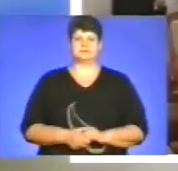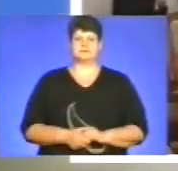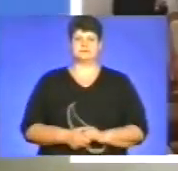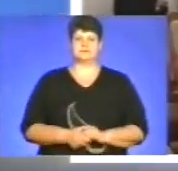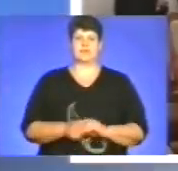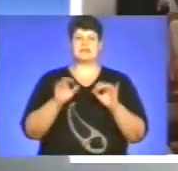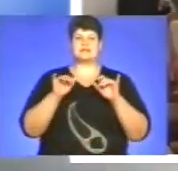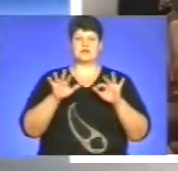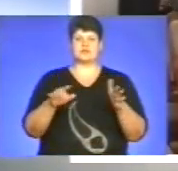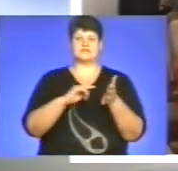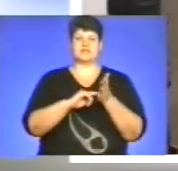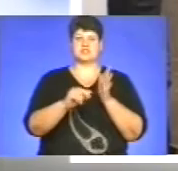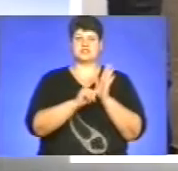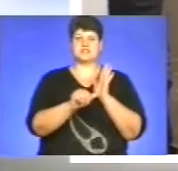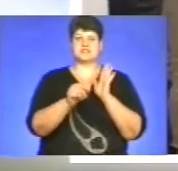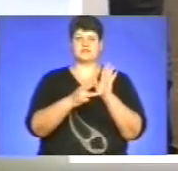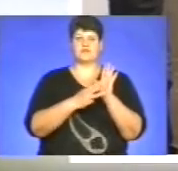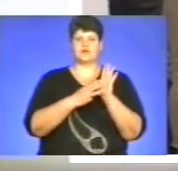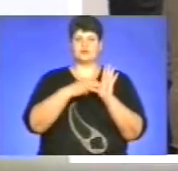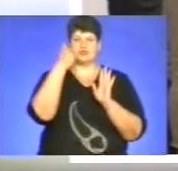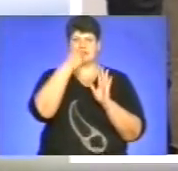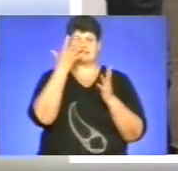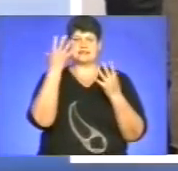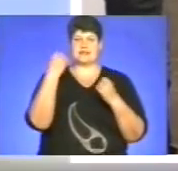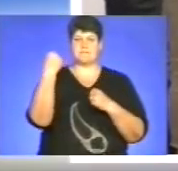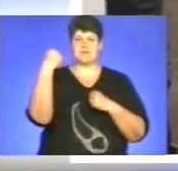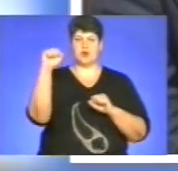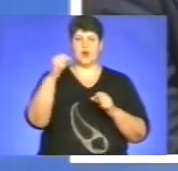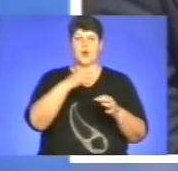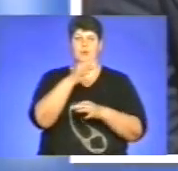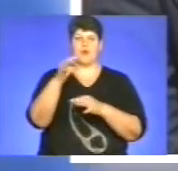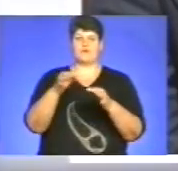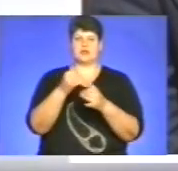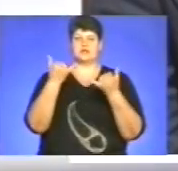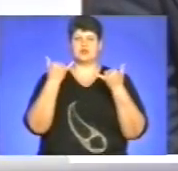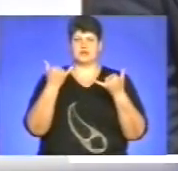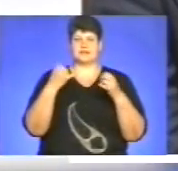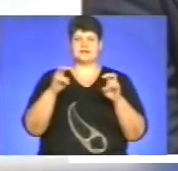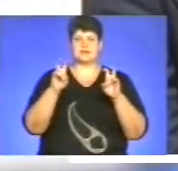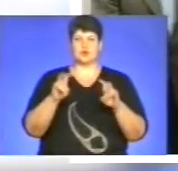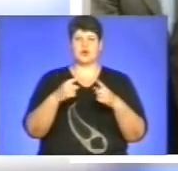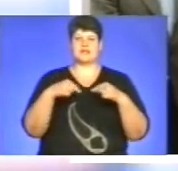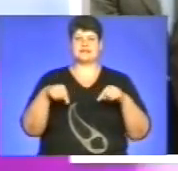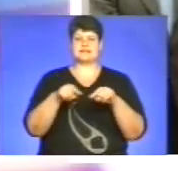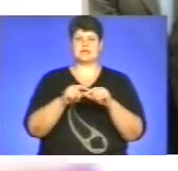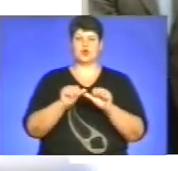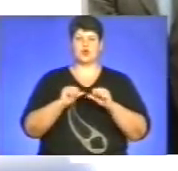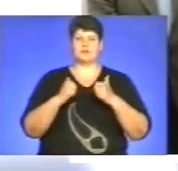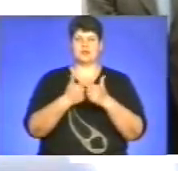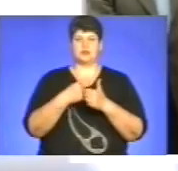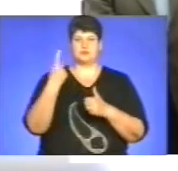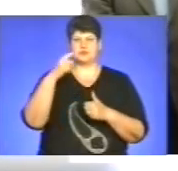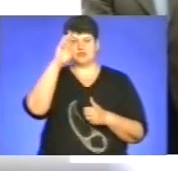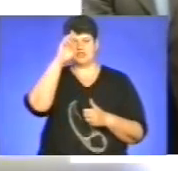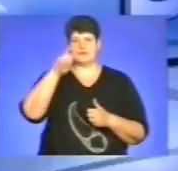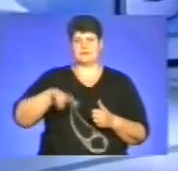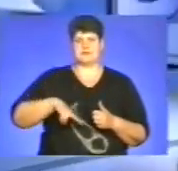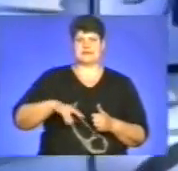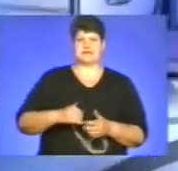Заходи з відзначення 68-ї річниці Дня перемоги обговорили сьогодні на засіданні організаційного комітету